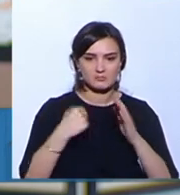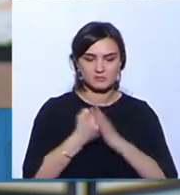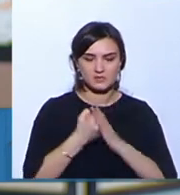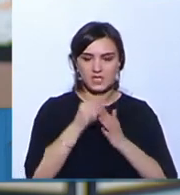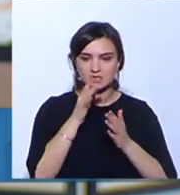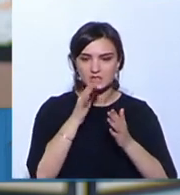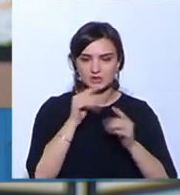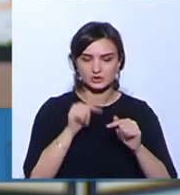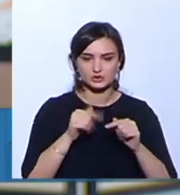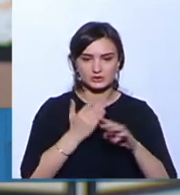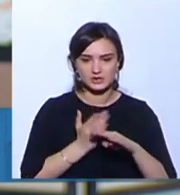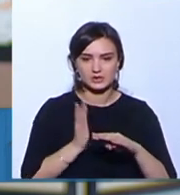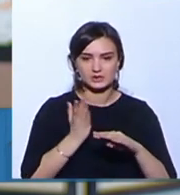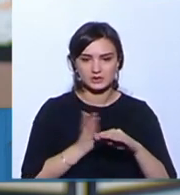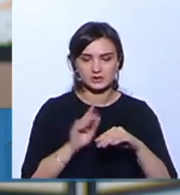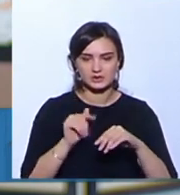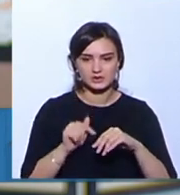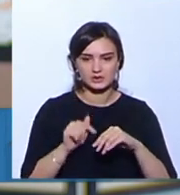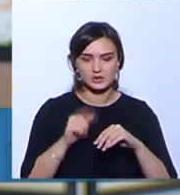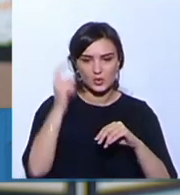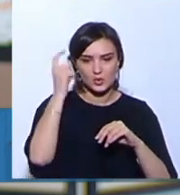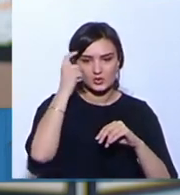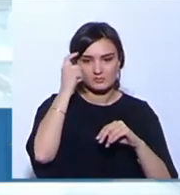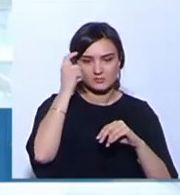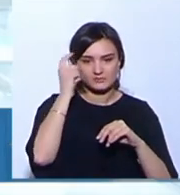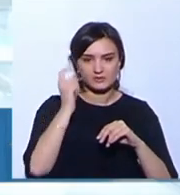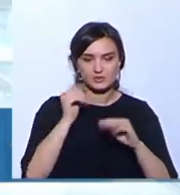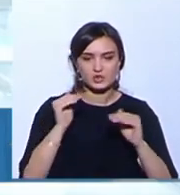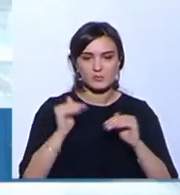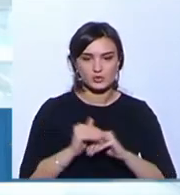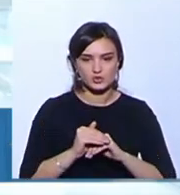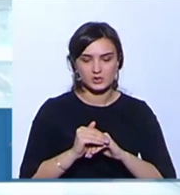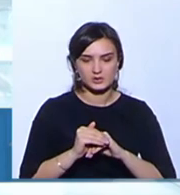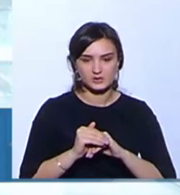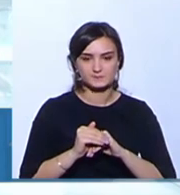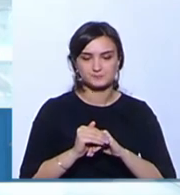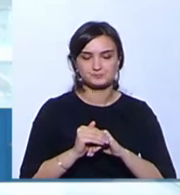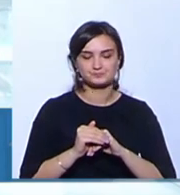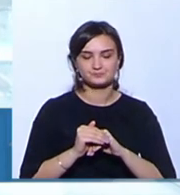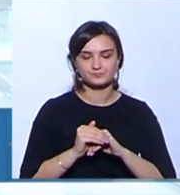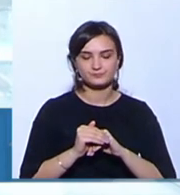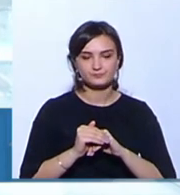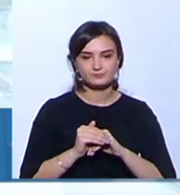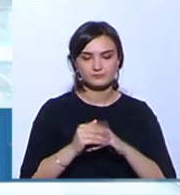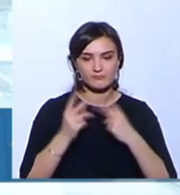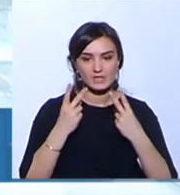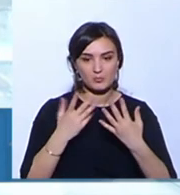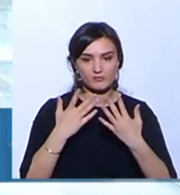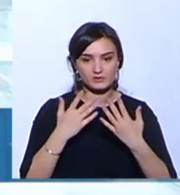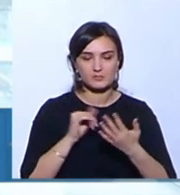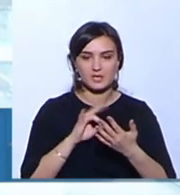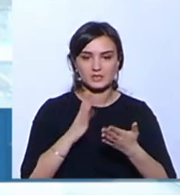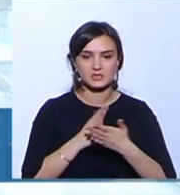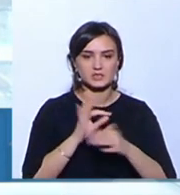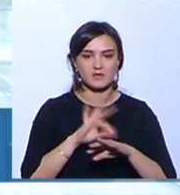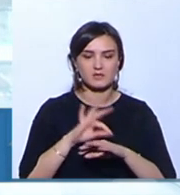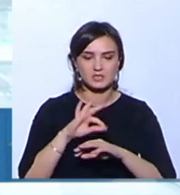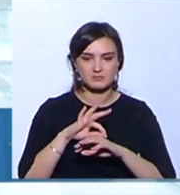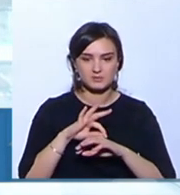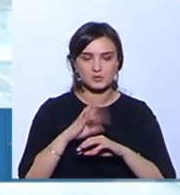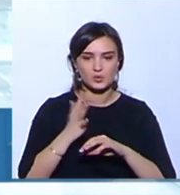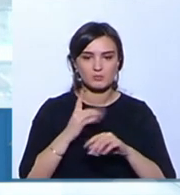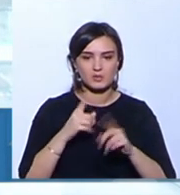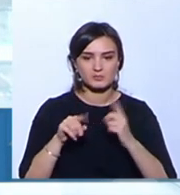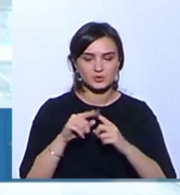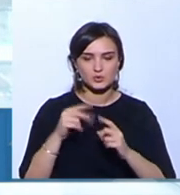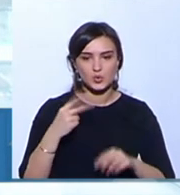ასაკში ნელ-ნელა გონებრივი ჩამორჩენით გამოვლინდება, არის დაავადებები,